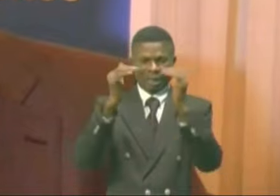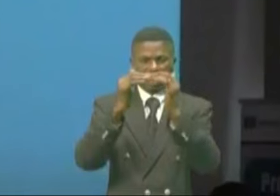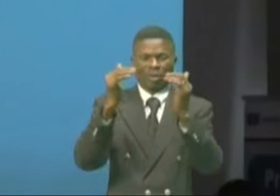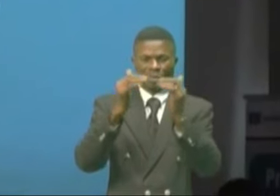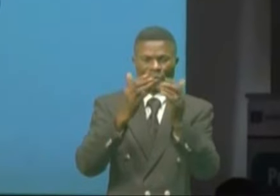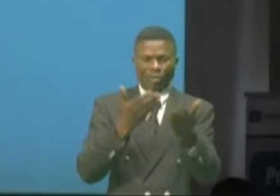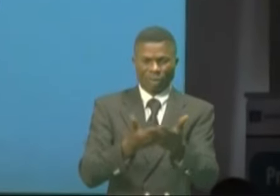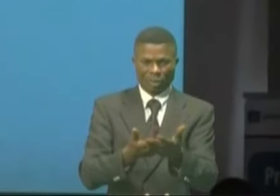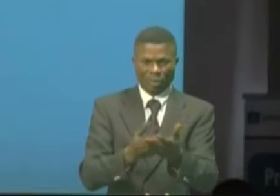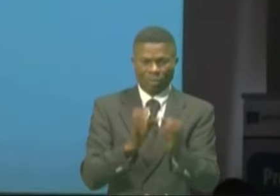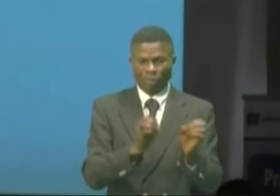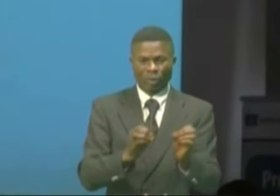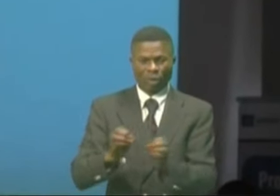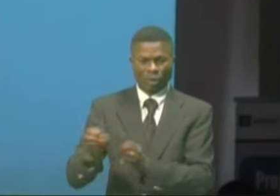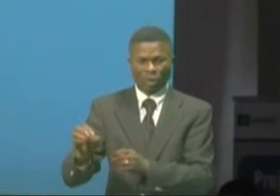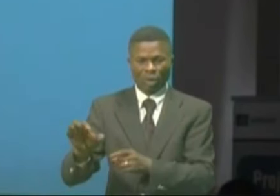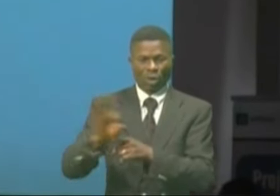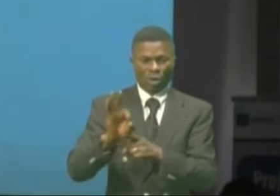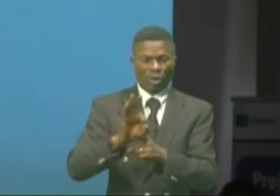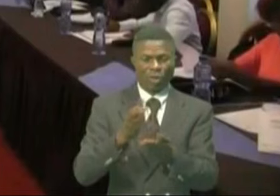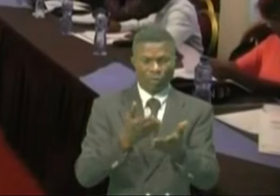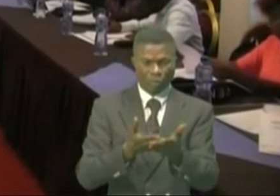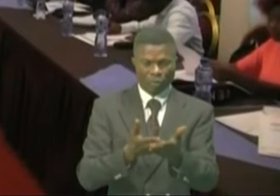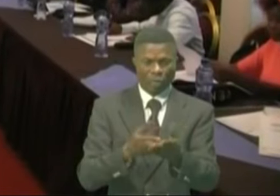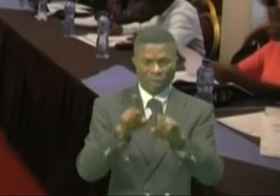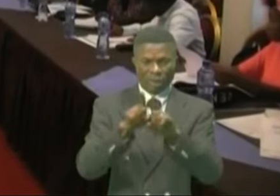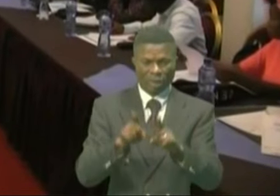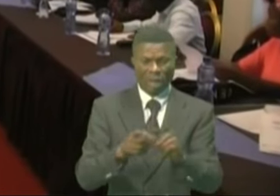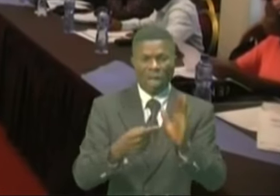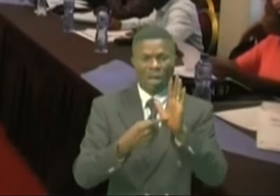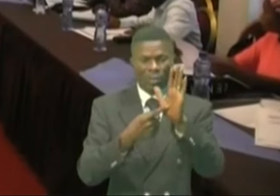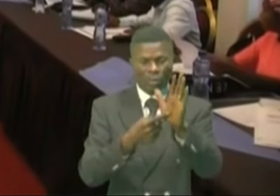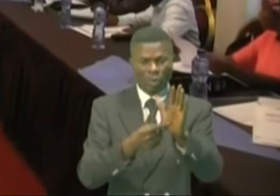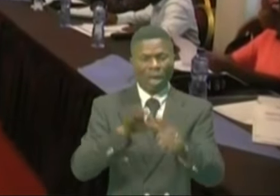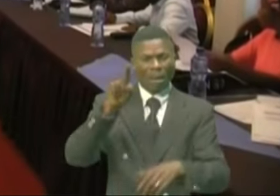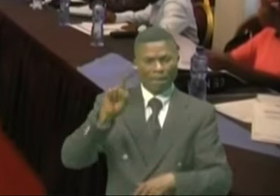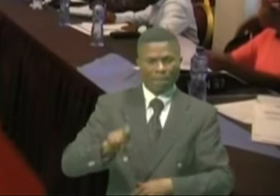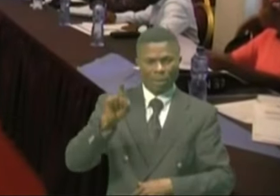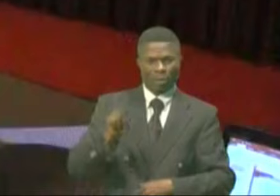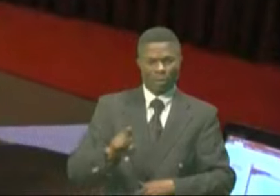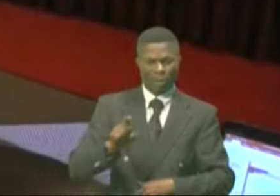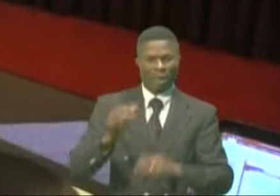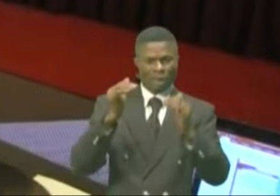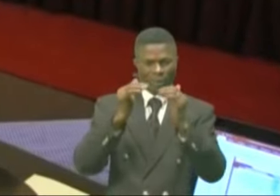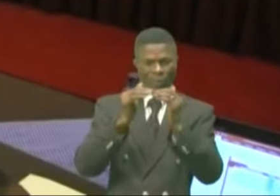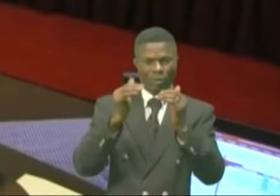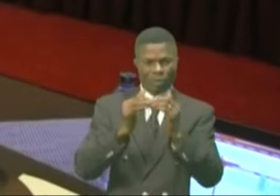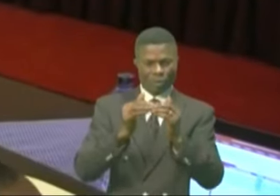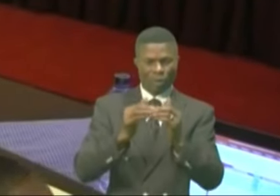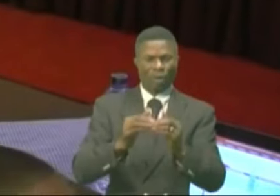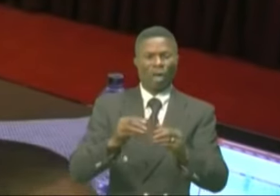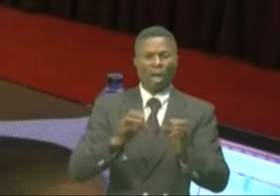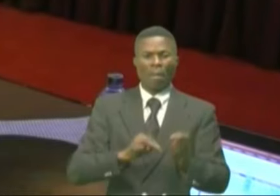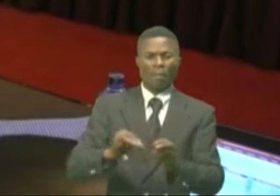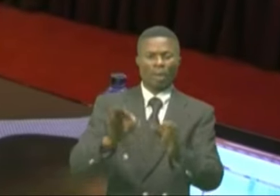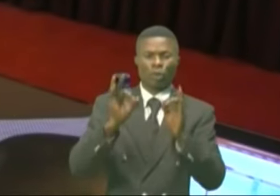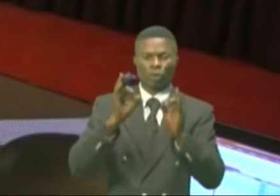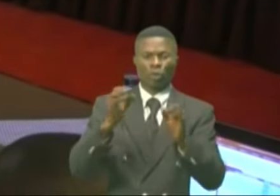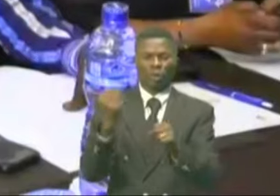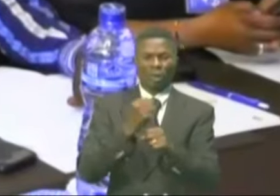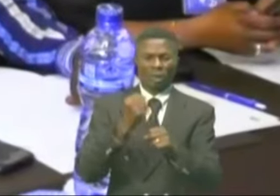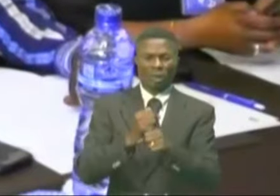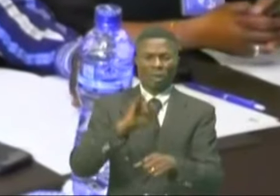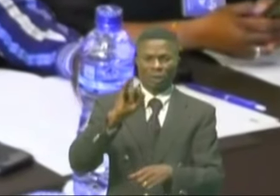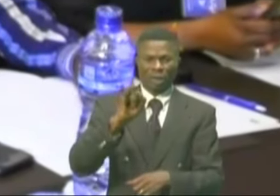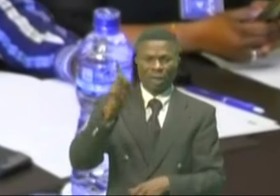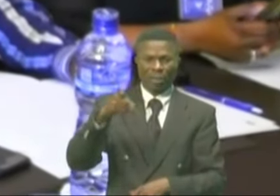l'action. L'organisation de cet atelier est aussi justifiée par les besoins de conformité au nouveau modèle opérationnel du GPE